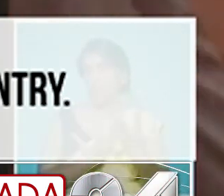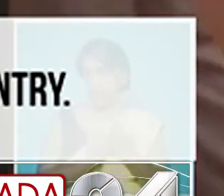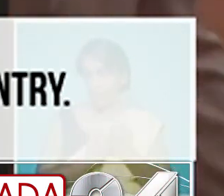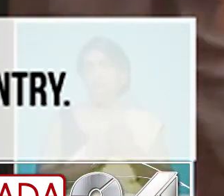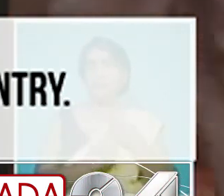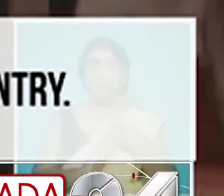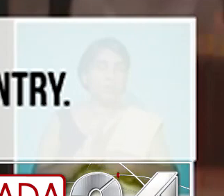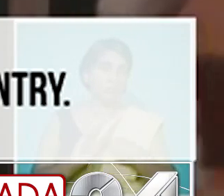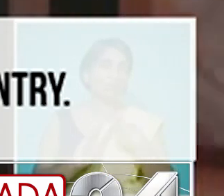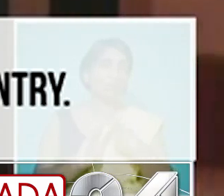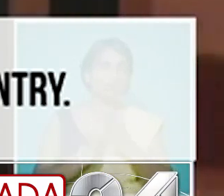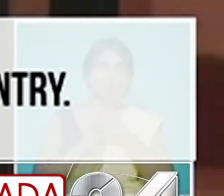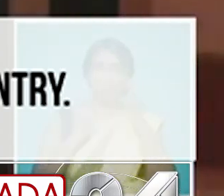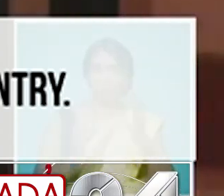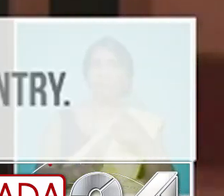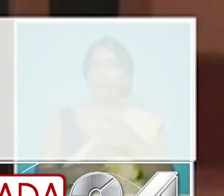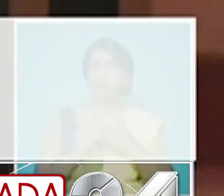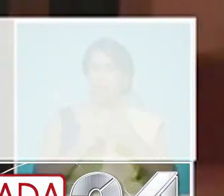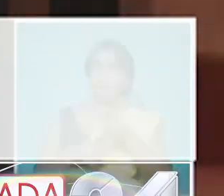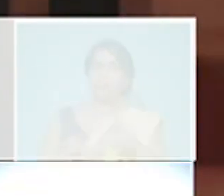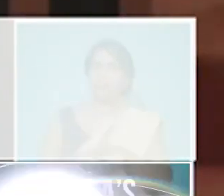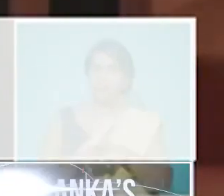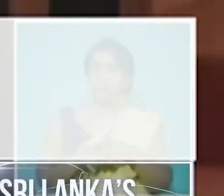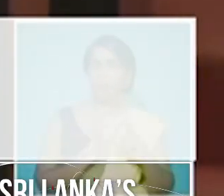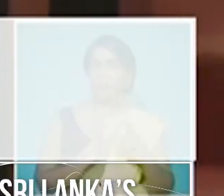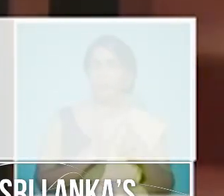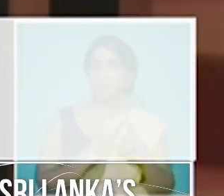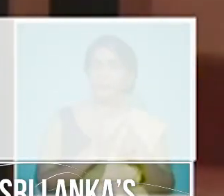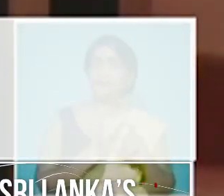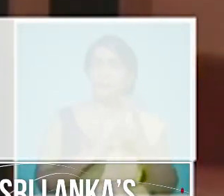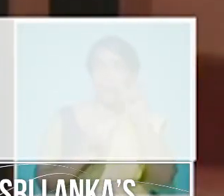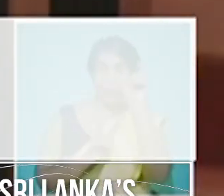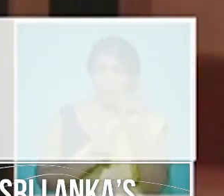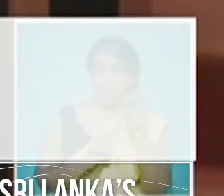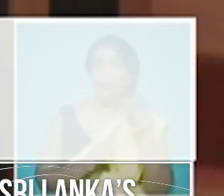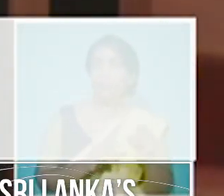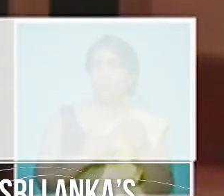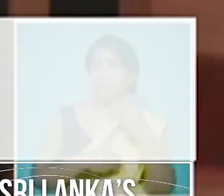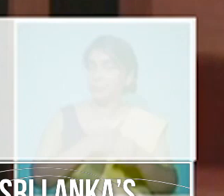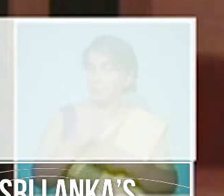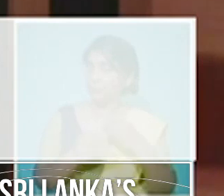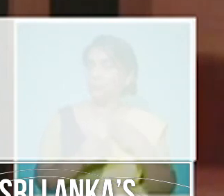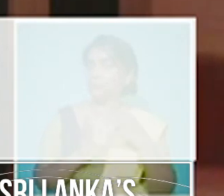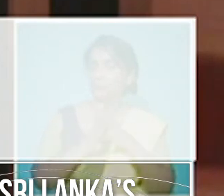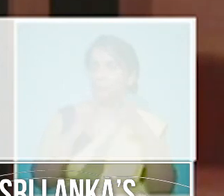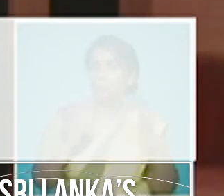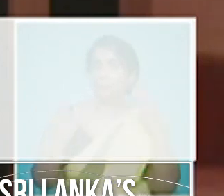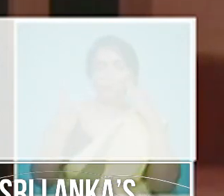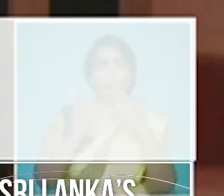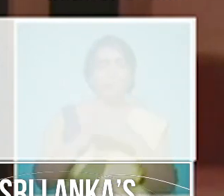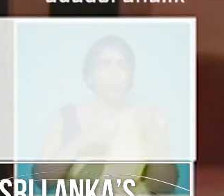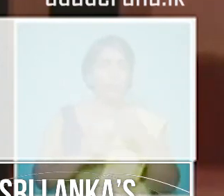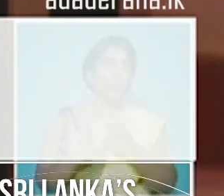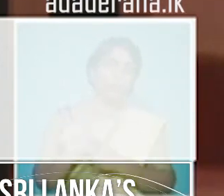අපේ රට තුළ ඉතා බැරෑරුම් විදිහට පවතිනවා. ඒ වගේම තාක්ෂණ විෂය යටතේ වූ කර්මාන්තවලට අපි වඩාත් හොඳ තැනක් මේ අලුත්